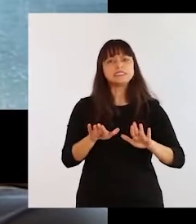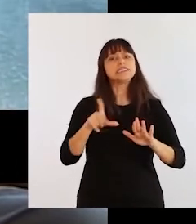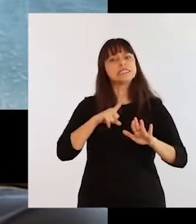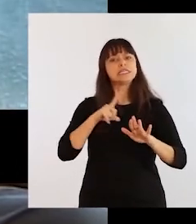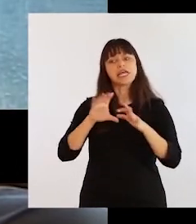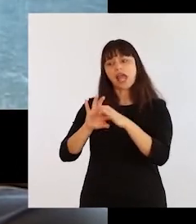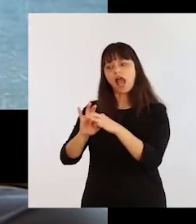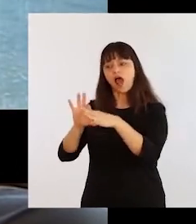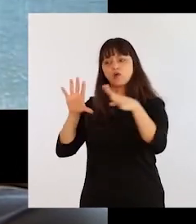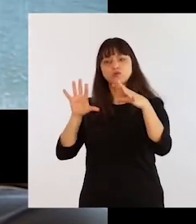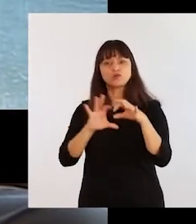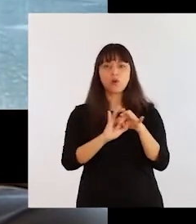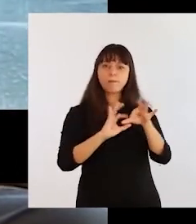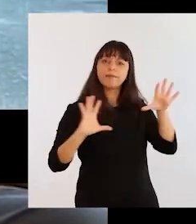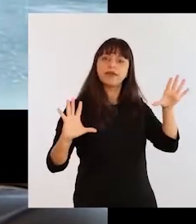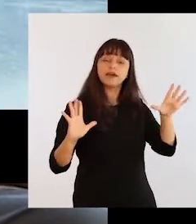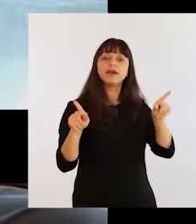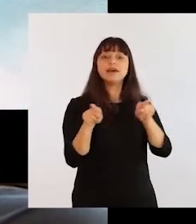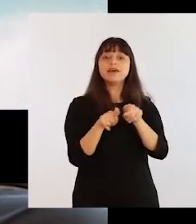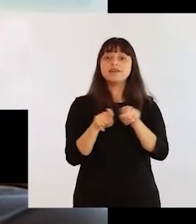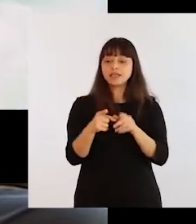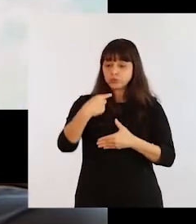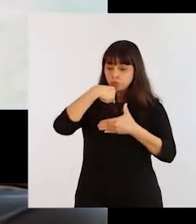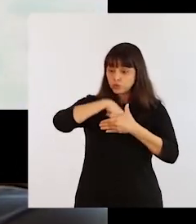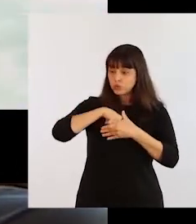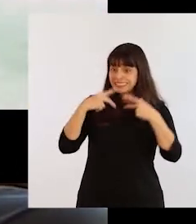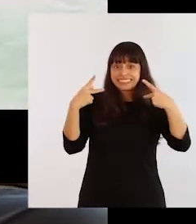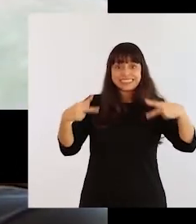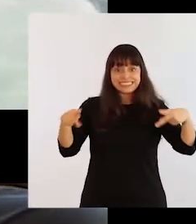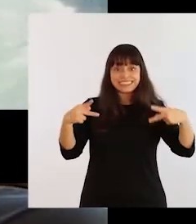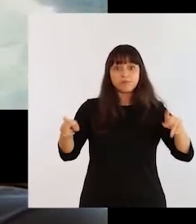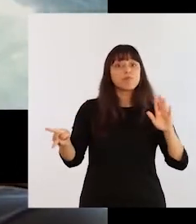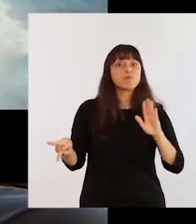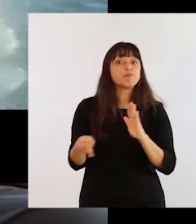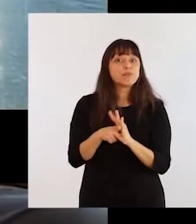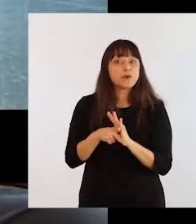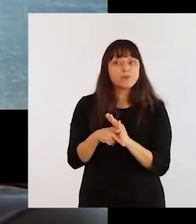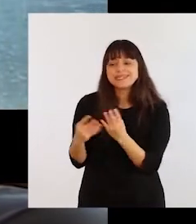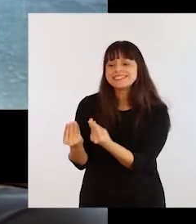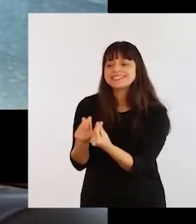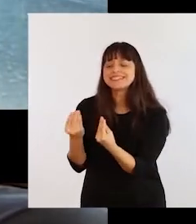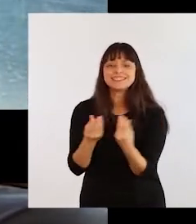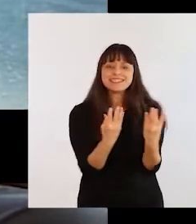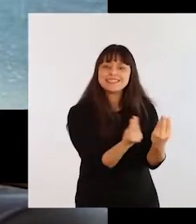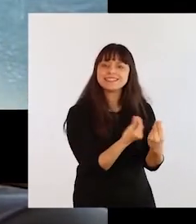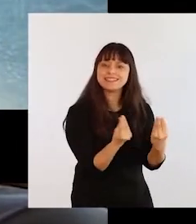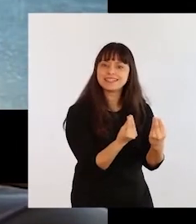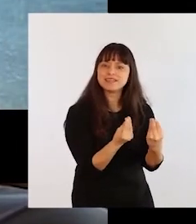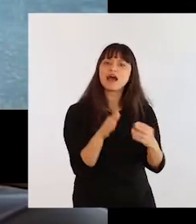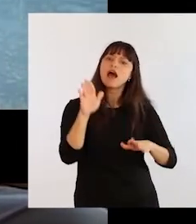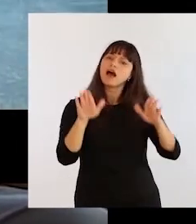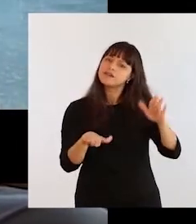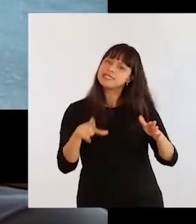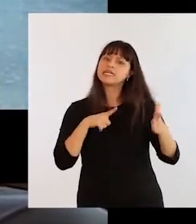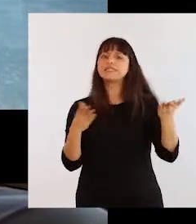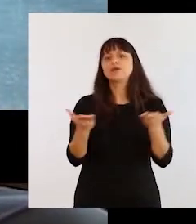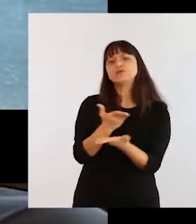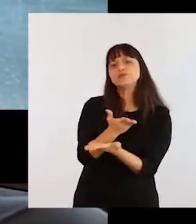pas seulement son autonomie, mais son essentialité, n'est-ce pas ? Tout